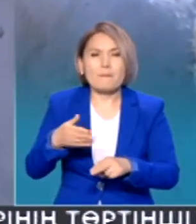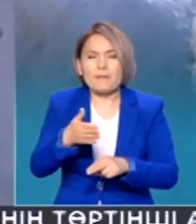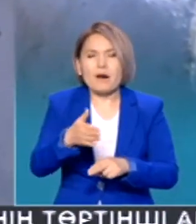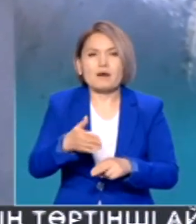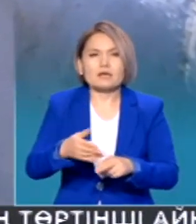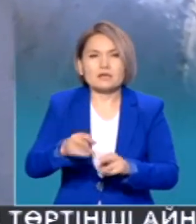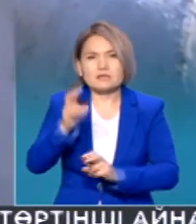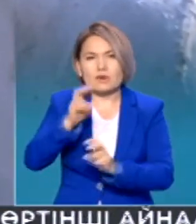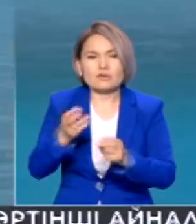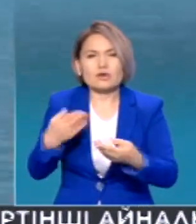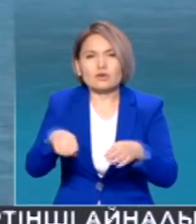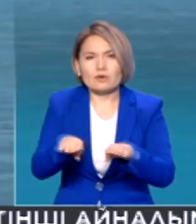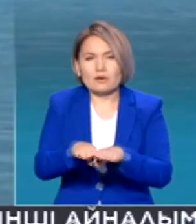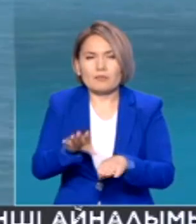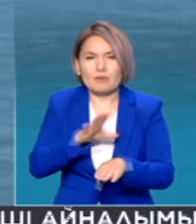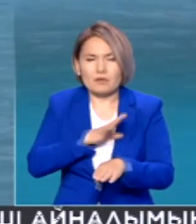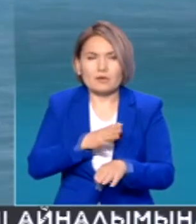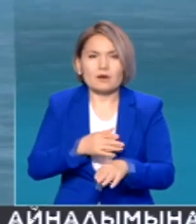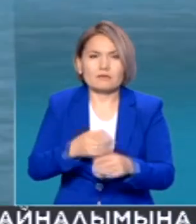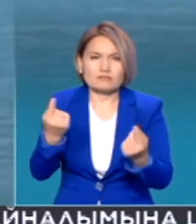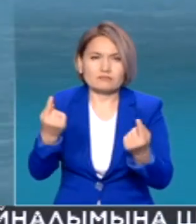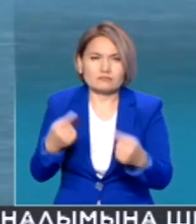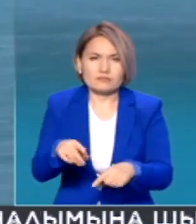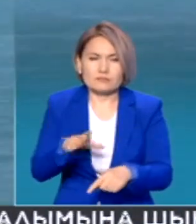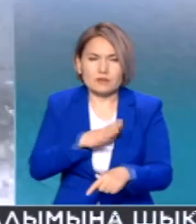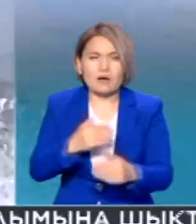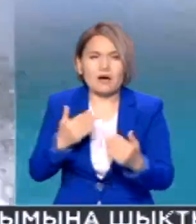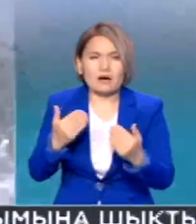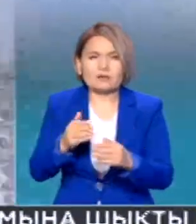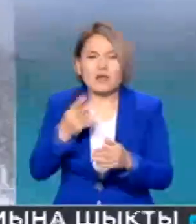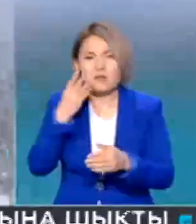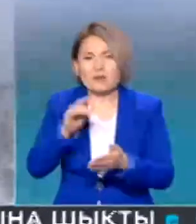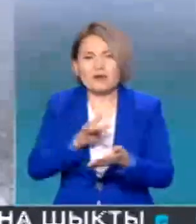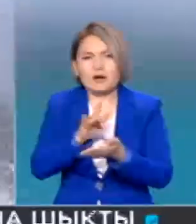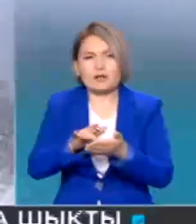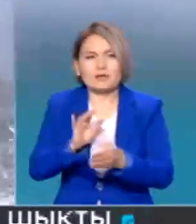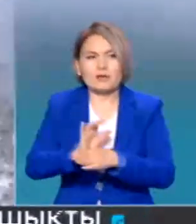жабылып қалған. Қуаныш Қанатұлы, Самат Оразалинов, Қазақстан ұлттық арнасы, Жетісу облысы.